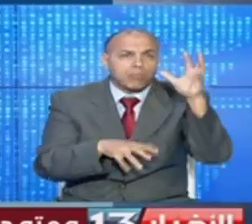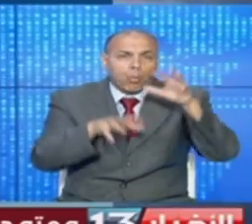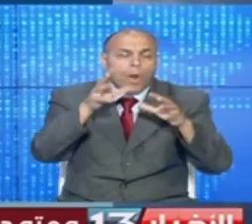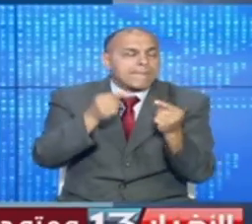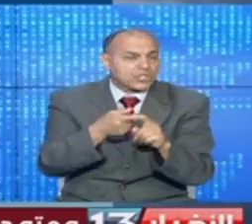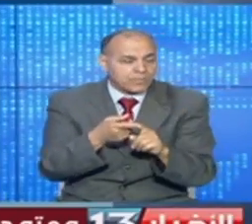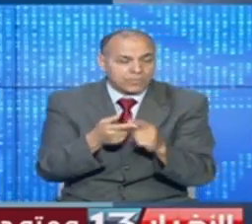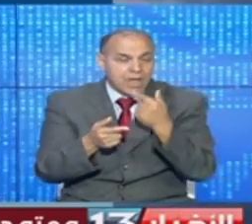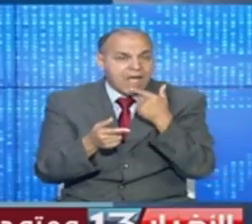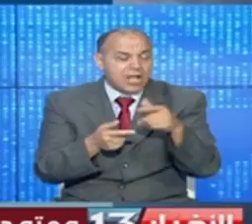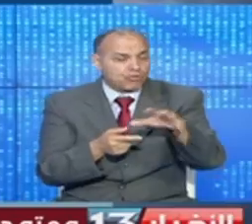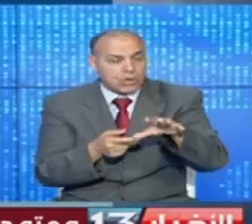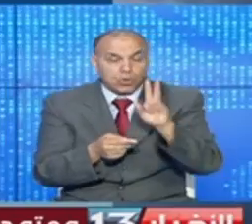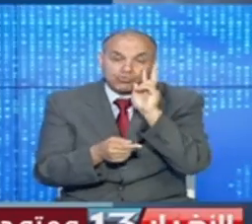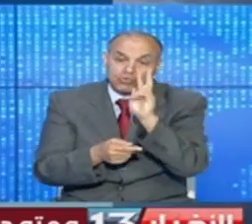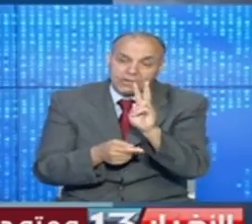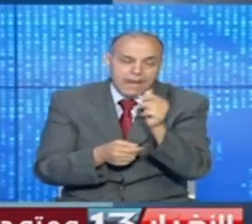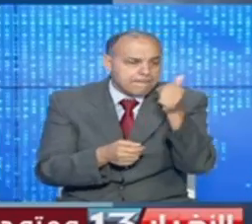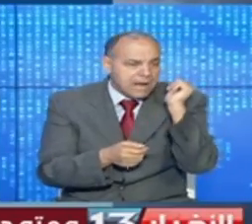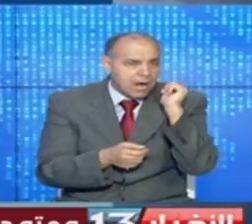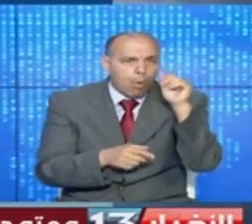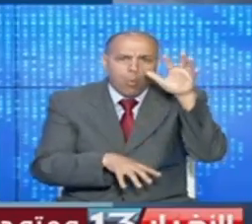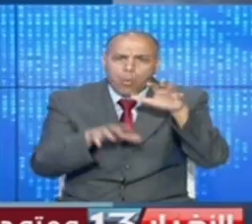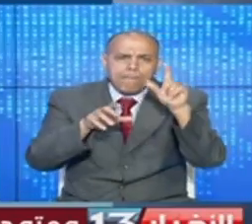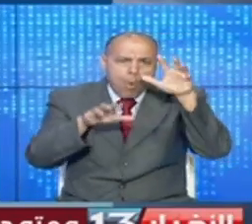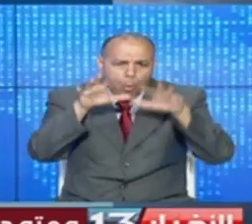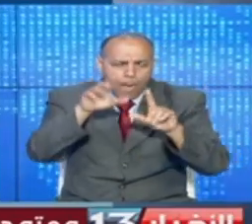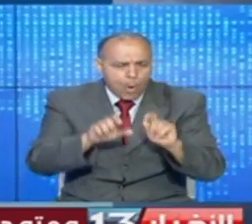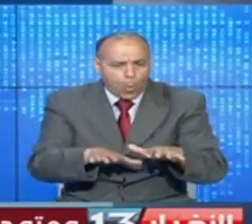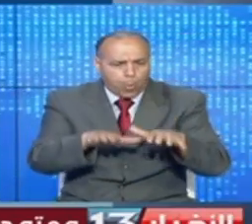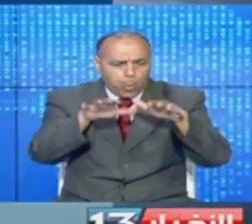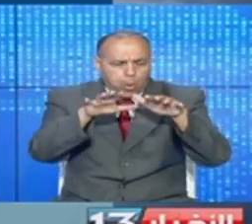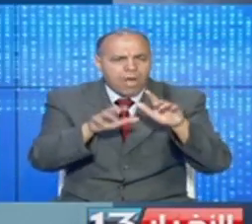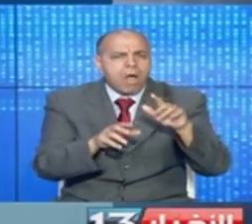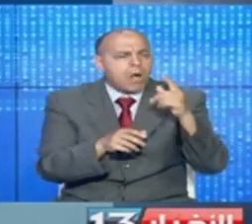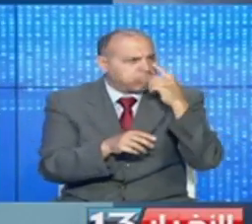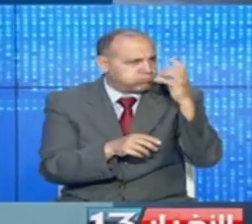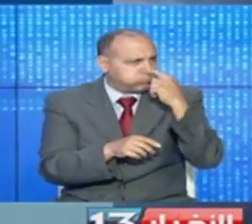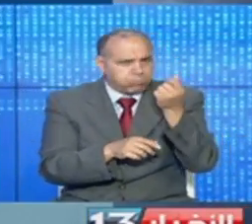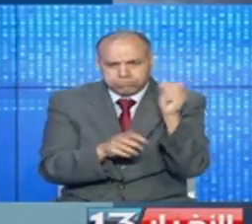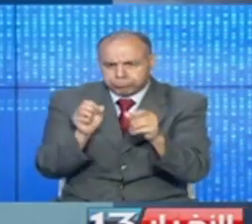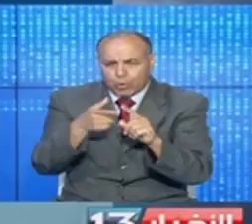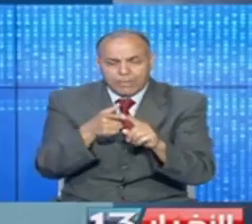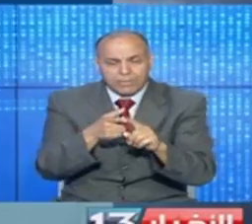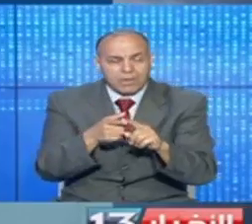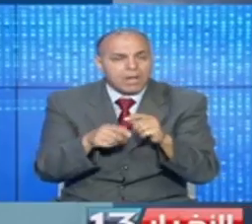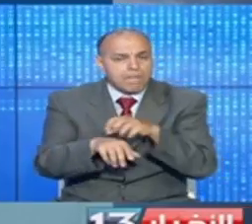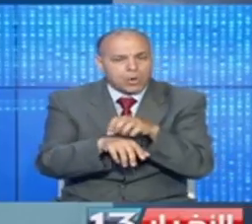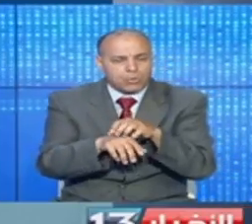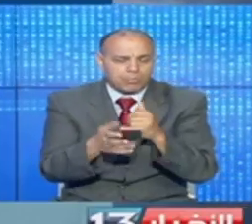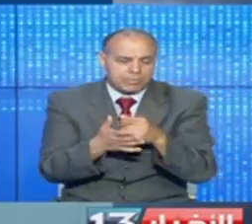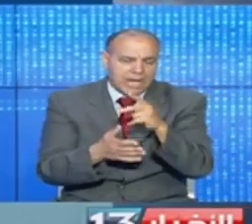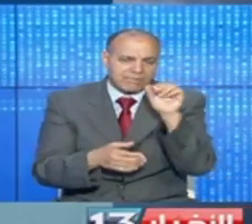الأمطار. وكانت الجهة شهدت مساء أمس تساقط كمية هامة من الأمطار مرفوقة بالبرد بمختلف